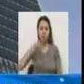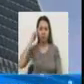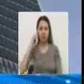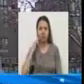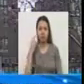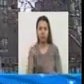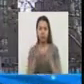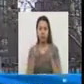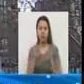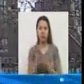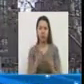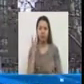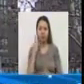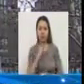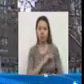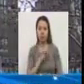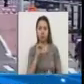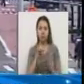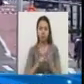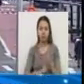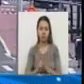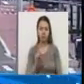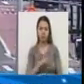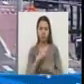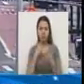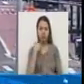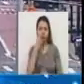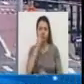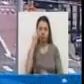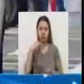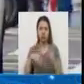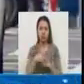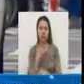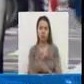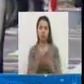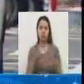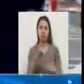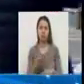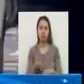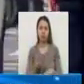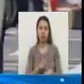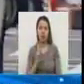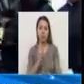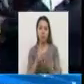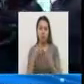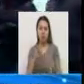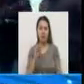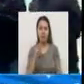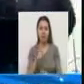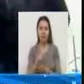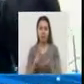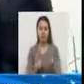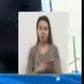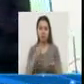елінің қауіпсіздік кеңеске тұрақты емес мүшелігі басталды. Былтырдан бері Қазақстанға бірнеше ауыр міндет жүктелді. Ауғанстан мәселесі,